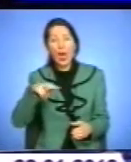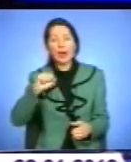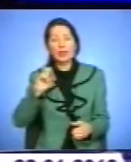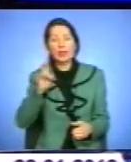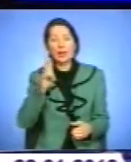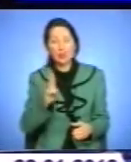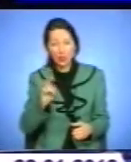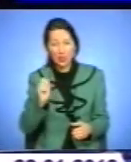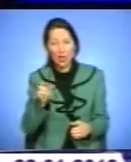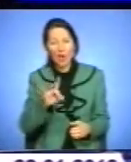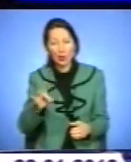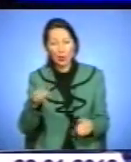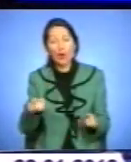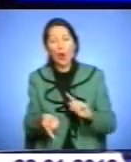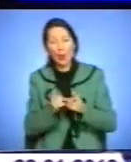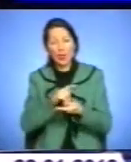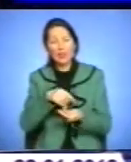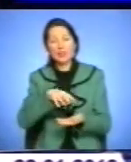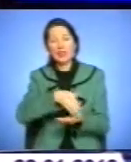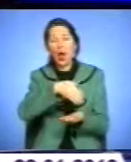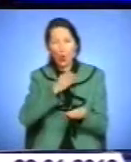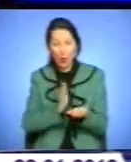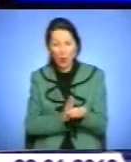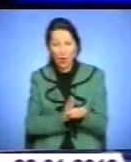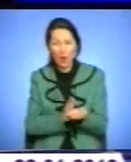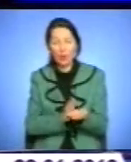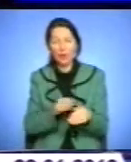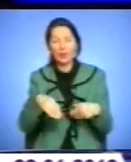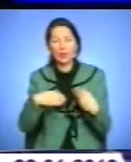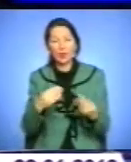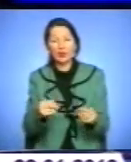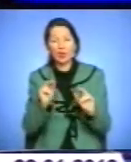і короваями, віддаючи данину історичній пам'яті українців та